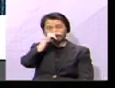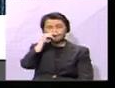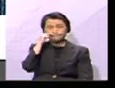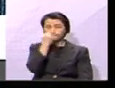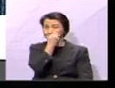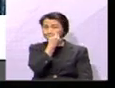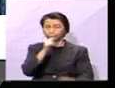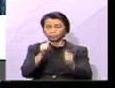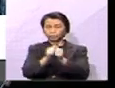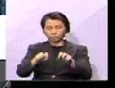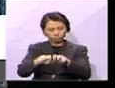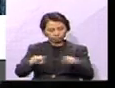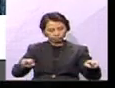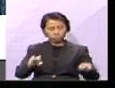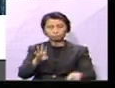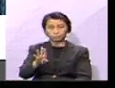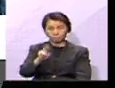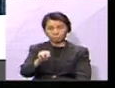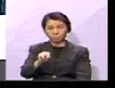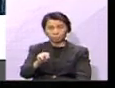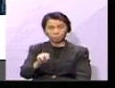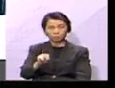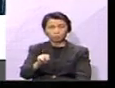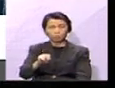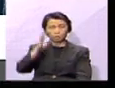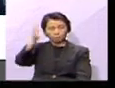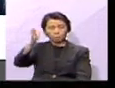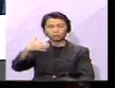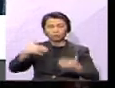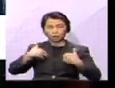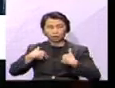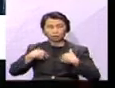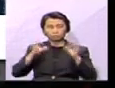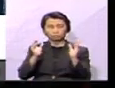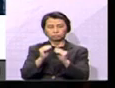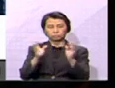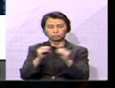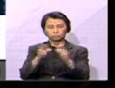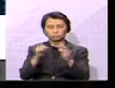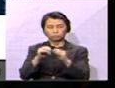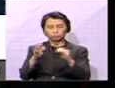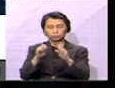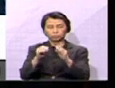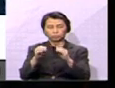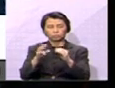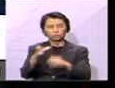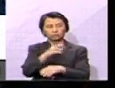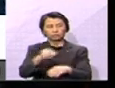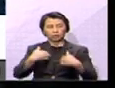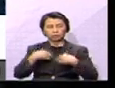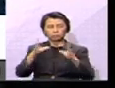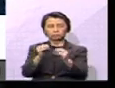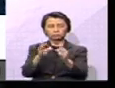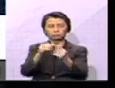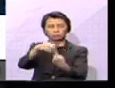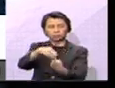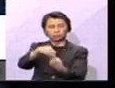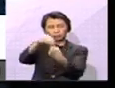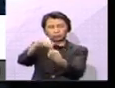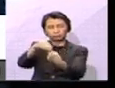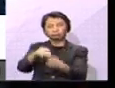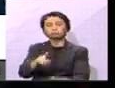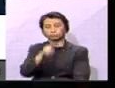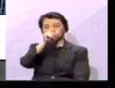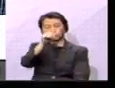dengan barisan kepimpinan barisan nasional akan mengadakan mesyuarat tertinggi dan juga mesyuarat khas yang sudah